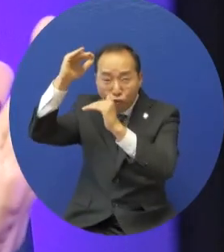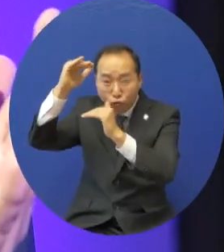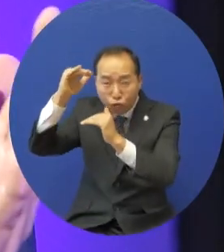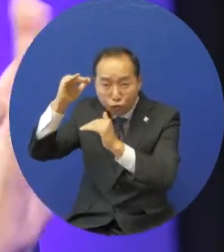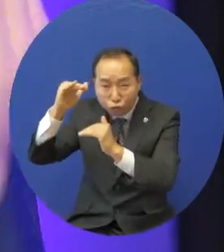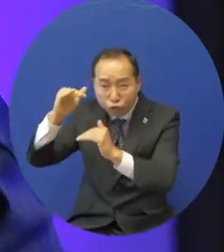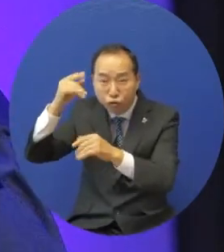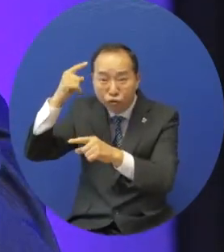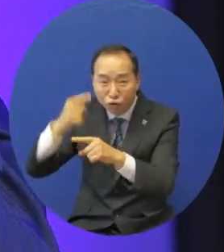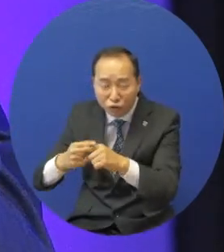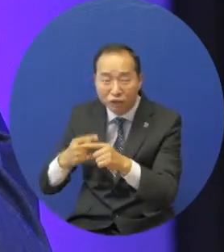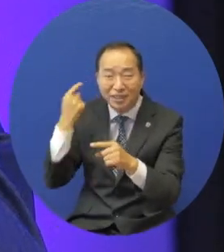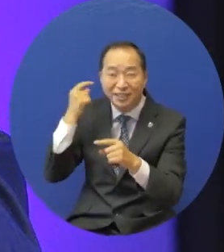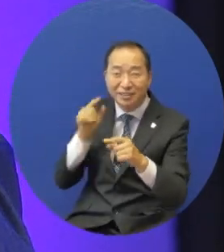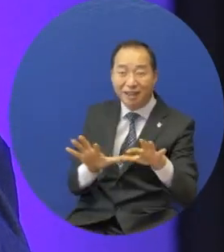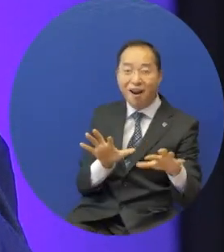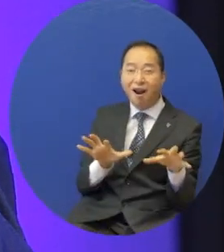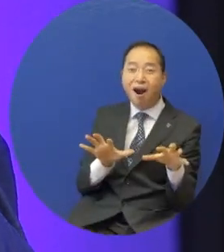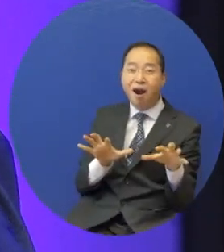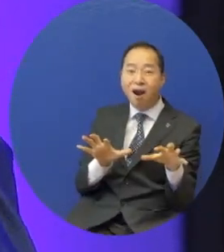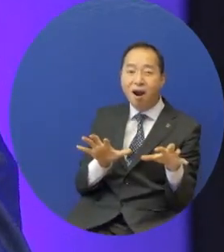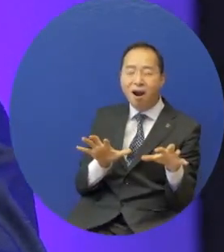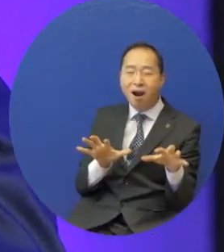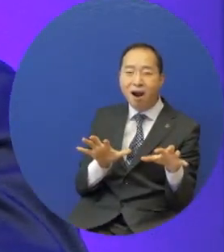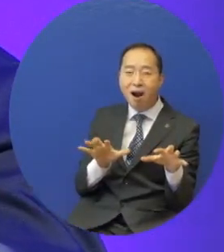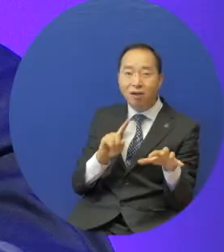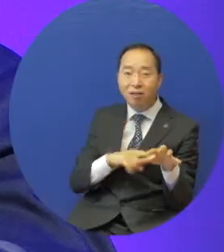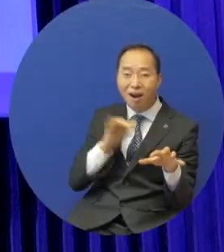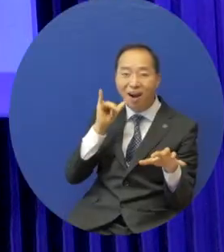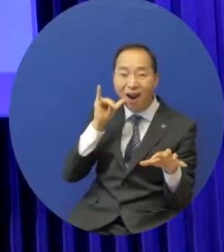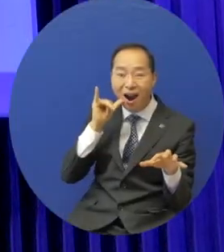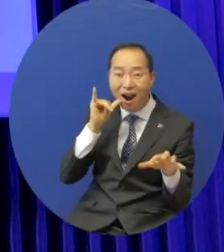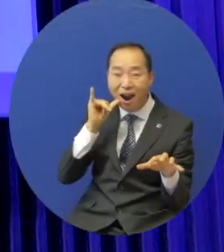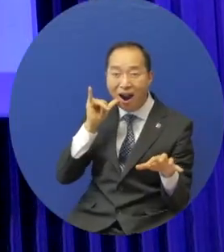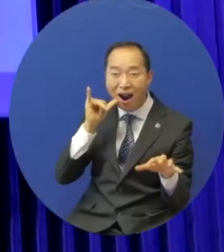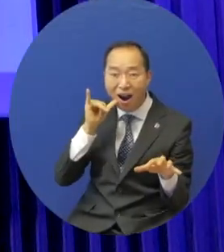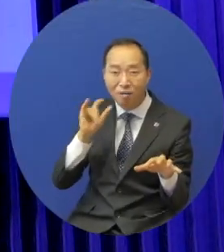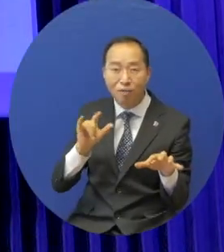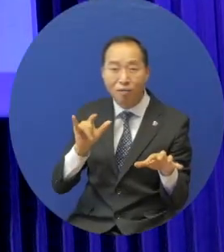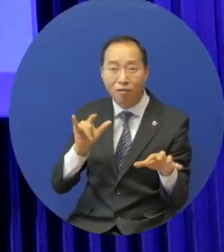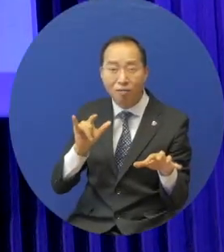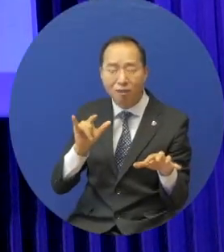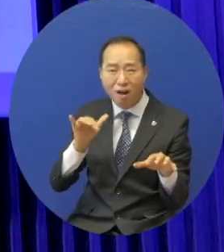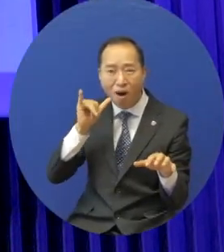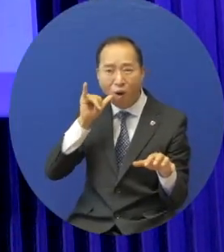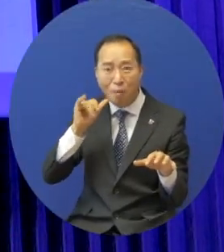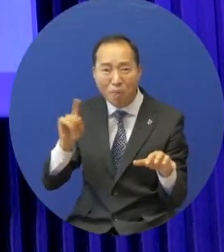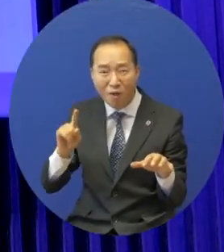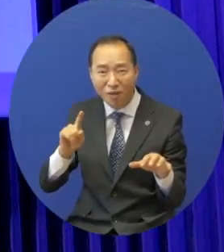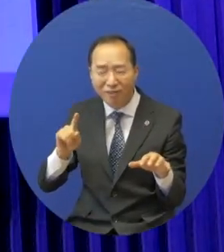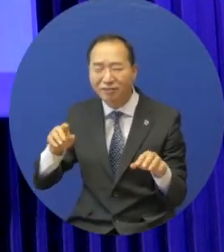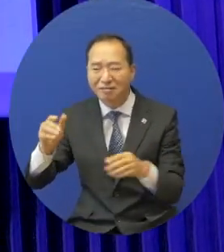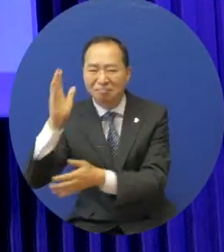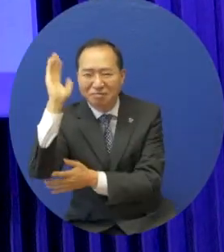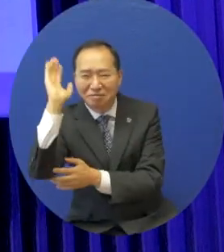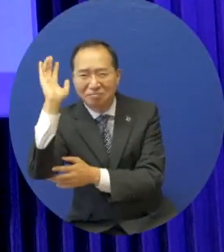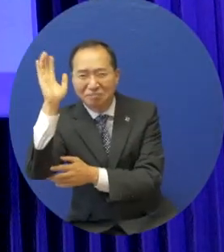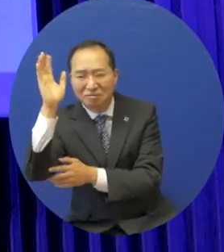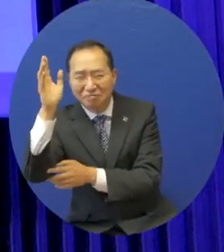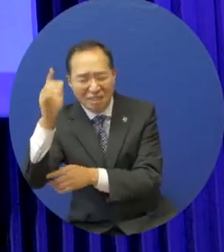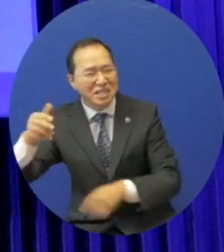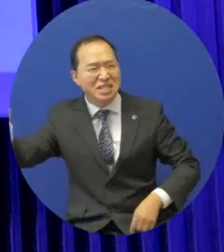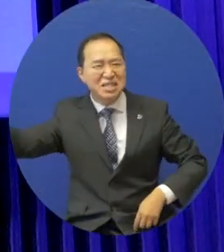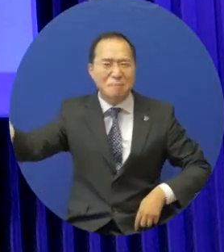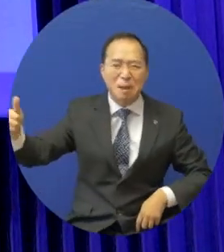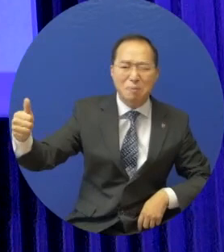소설에 듣는 사람들, 청취자들은 몰입을 했던 거예요. 몰입 정도가 어느 정도냐면 주인공과